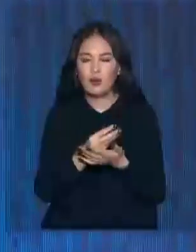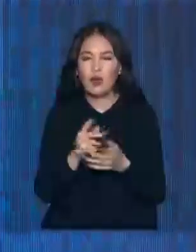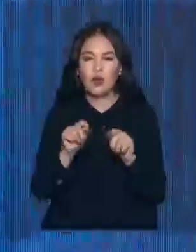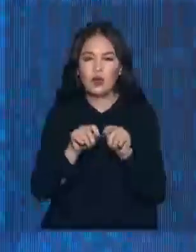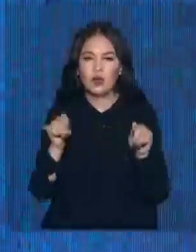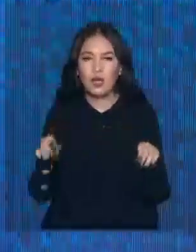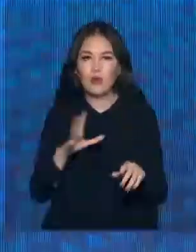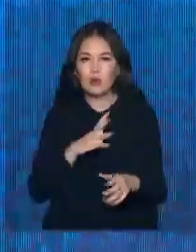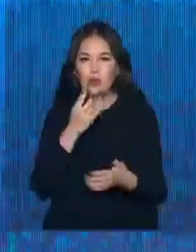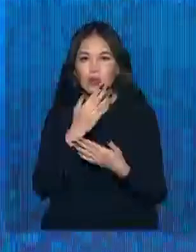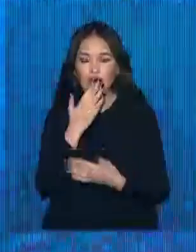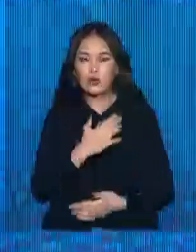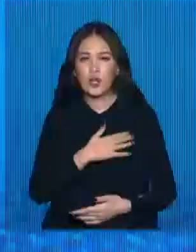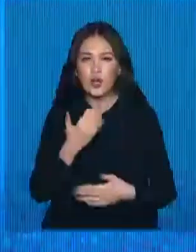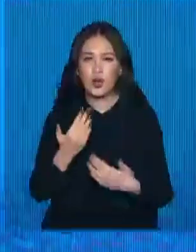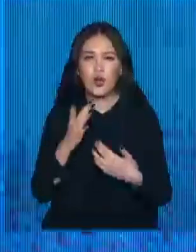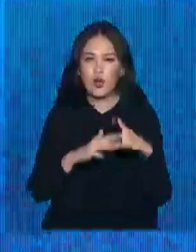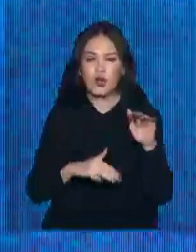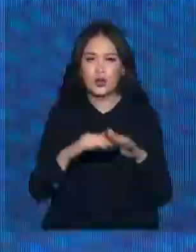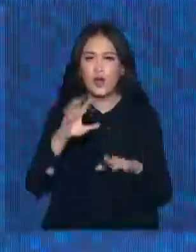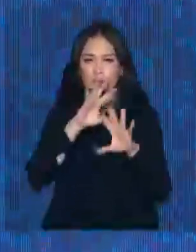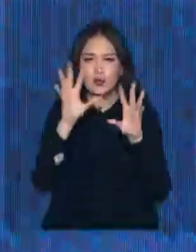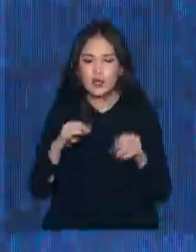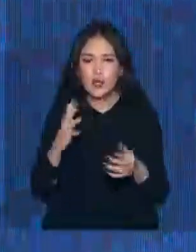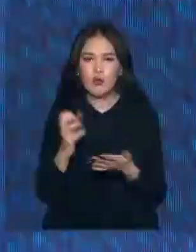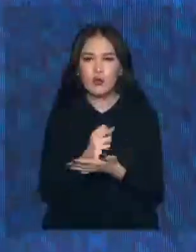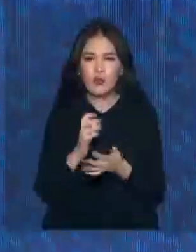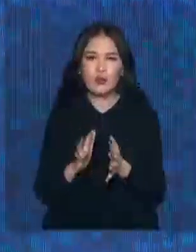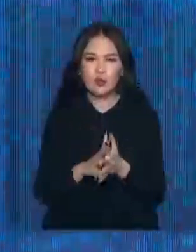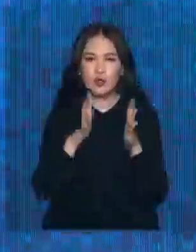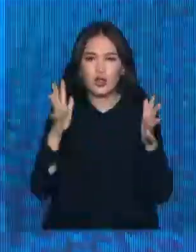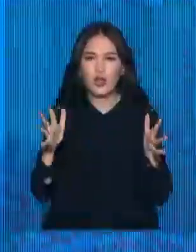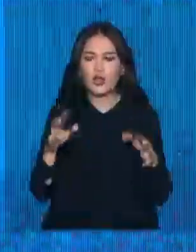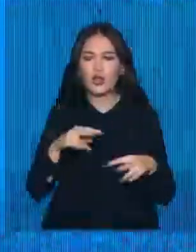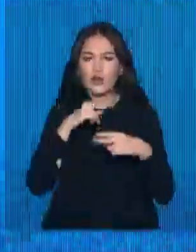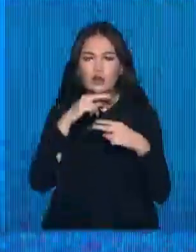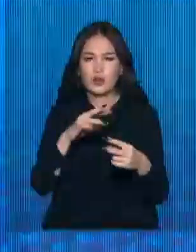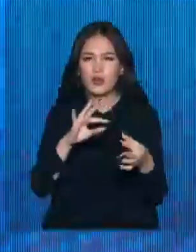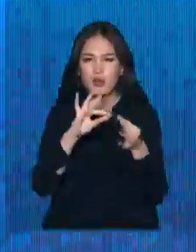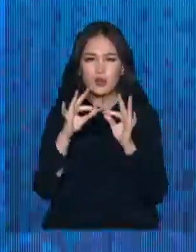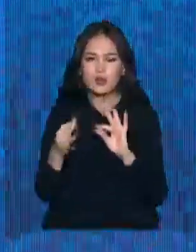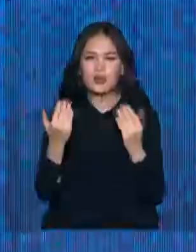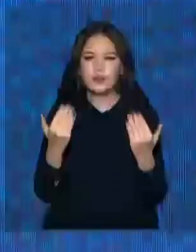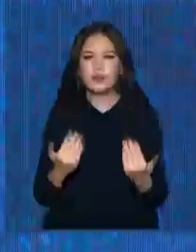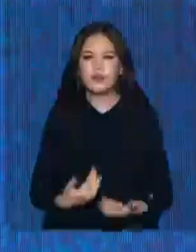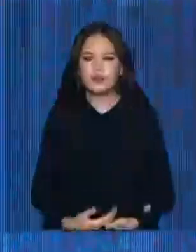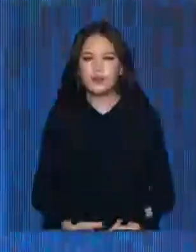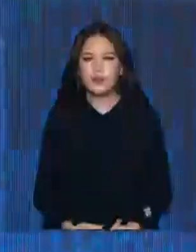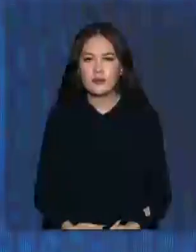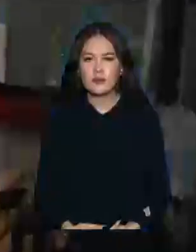сүйікті ісімен айналысады. Оның қолынан шыққан бұйымдар қазір үлкен сұранысқа ие. Толығырақ тілшіміздің бейнематериалында.